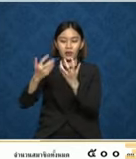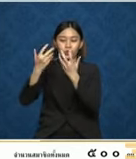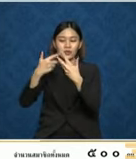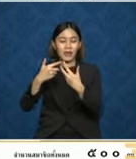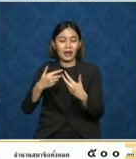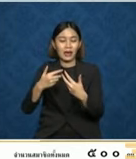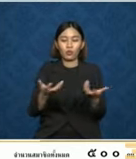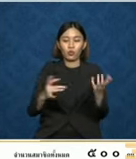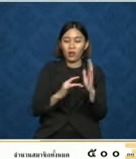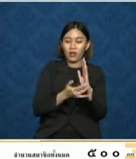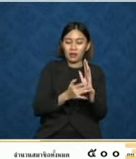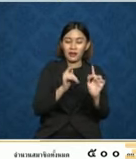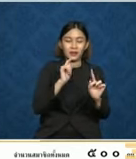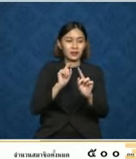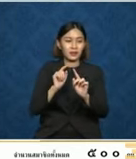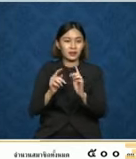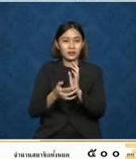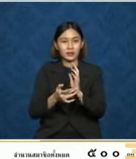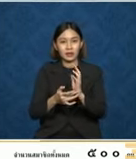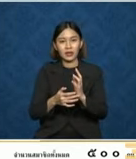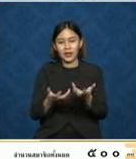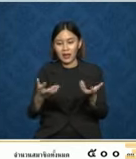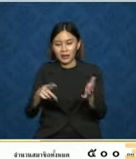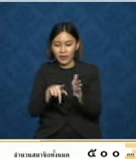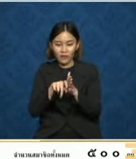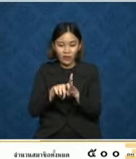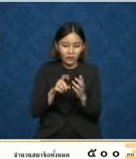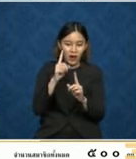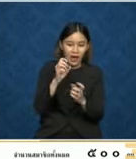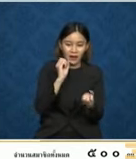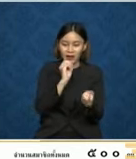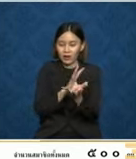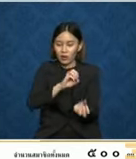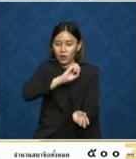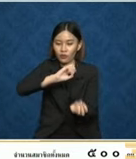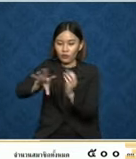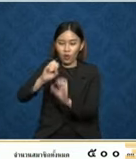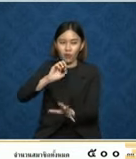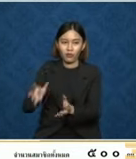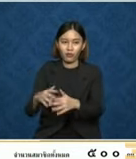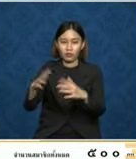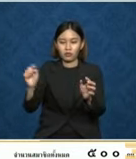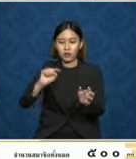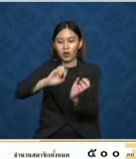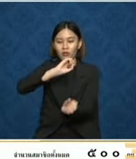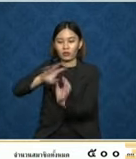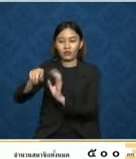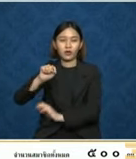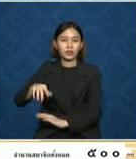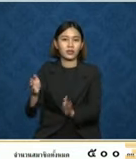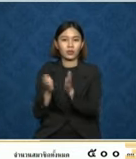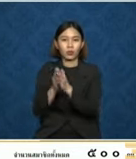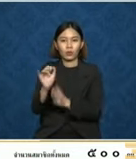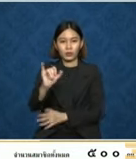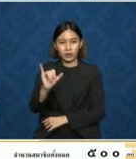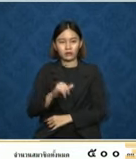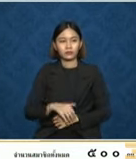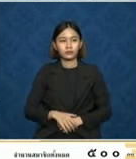ยะอิเล็กทรอนิกส์หรือขยะมีพิษต่างๆที่ส่งมาทิ้งยังบ่อขยะแพร่กระสาใหม่แห่งนี้ด้วยนะค